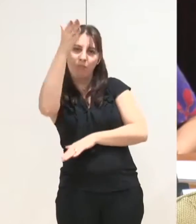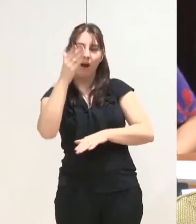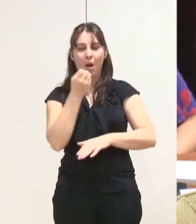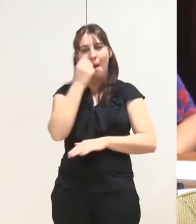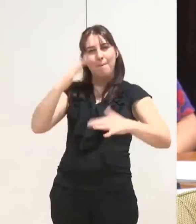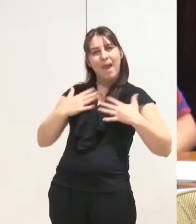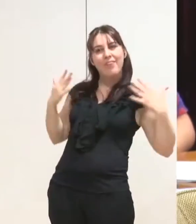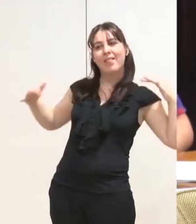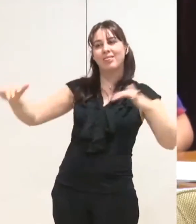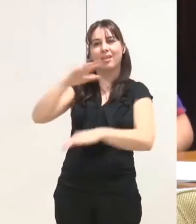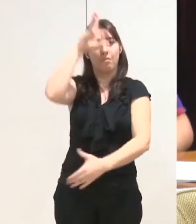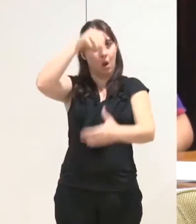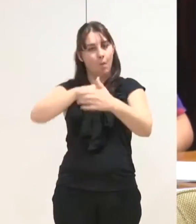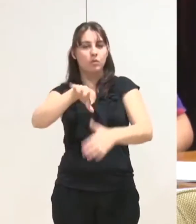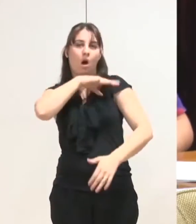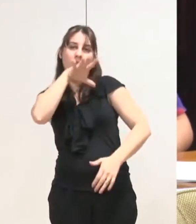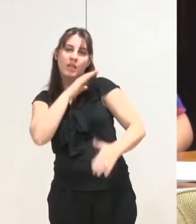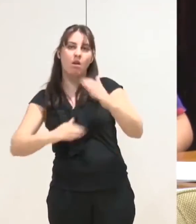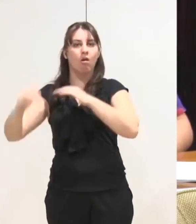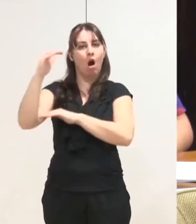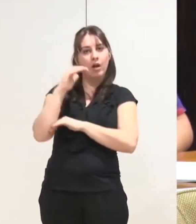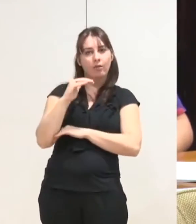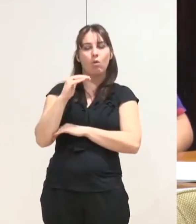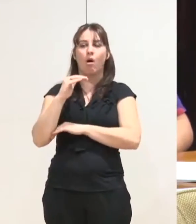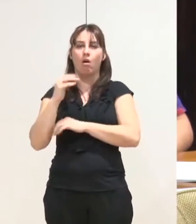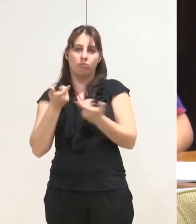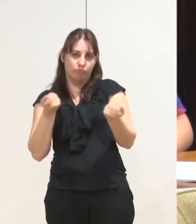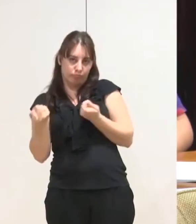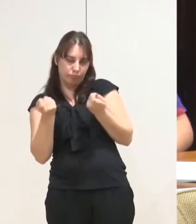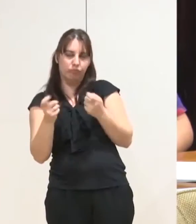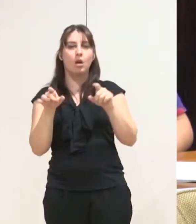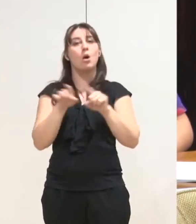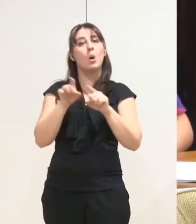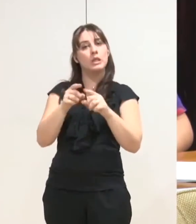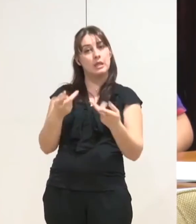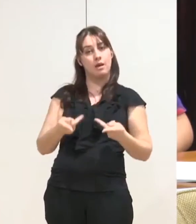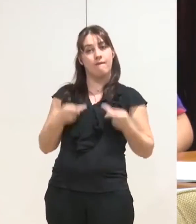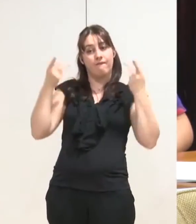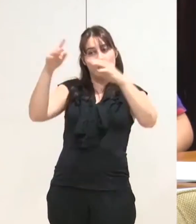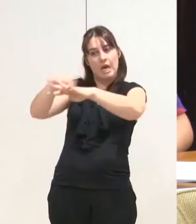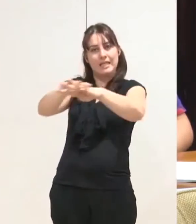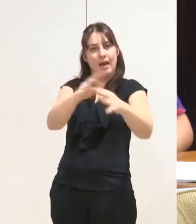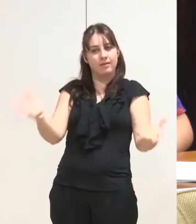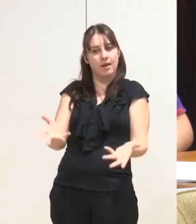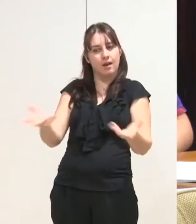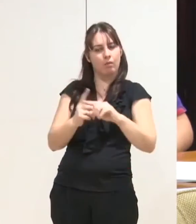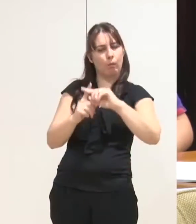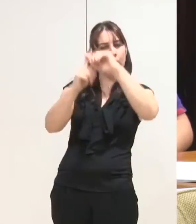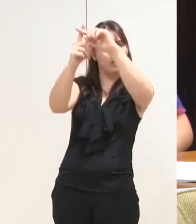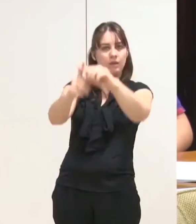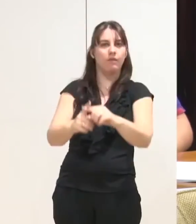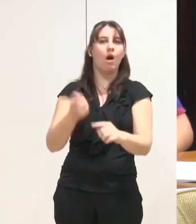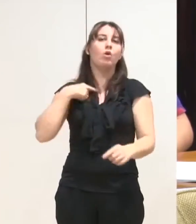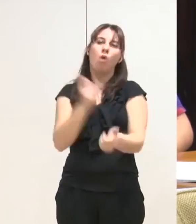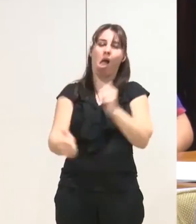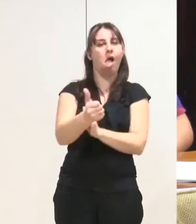enfants et du personnel encadrant, et aussi vers la vie du quartier. Sans trop s'avancer, on peut d'ores